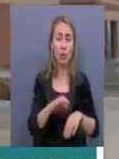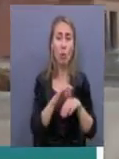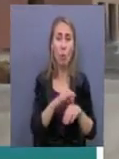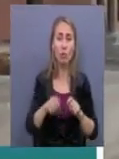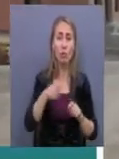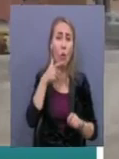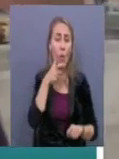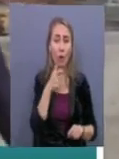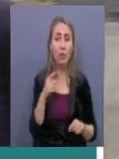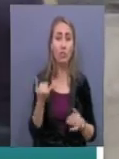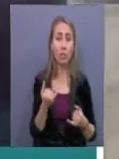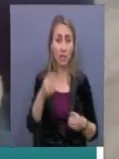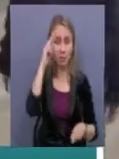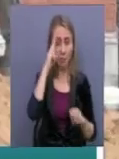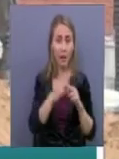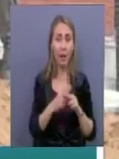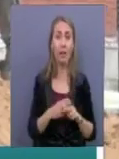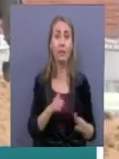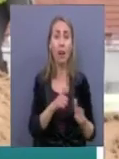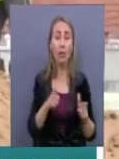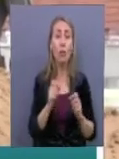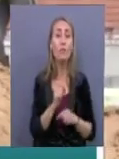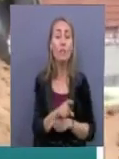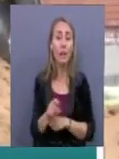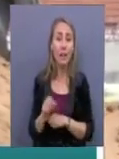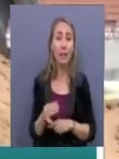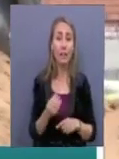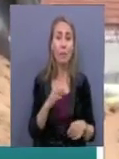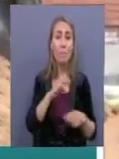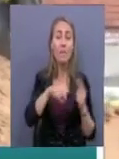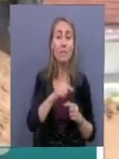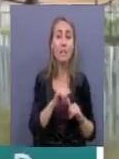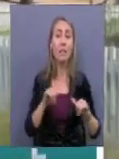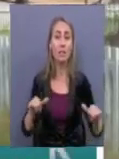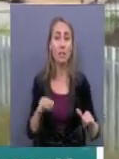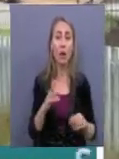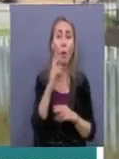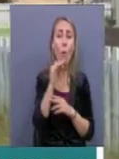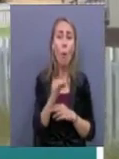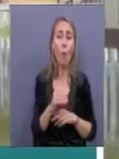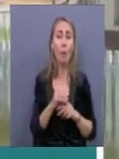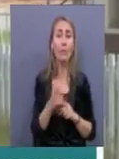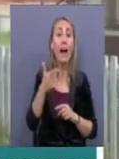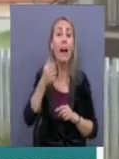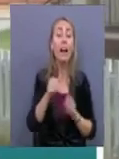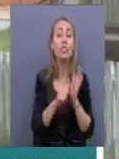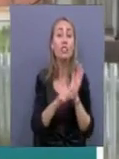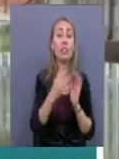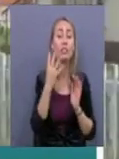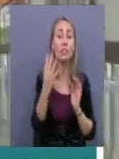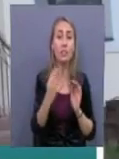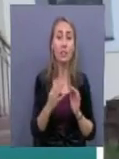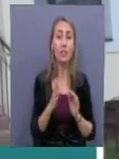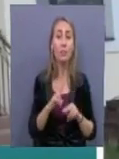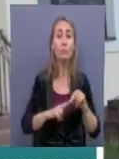гектар аумақта 31 жер үйден құралған игілік кешені мен 52 пәтерлі жалдамалы 2 тұрғын үй құрылысы қолға алынған. Жоба инвесторы алғашқы